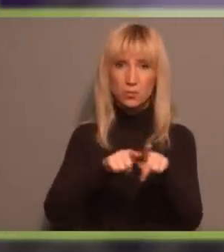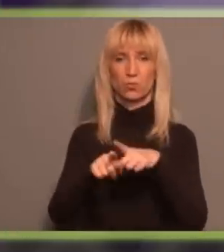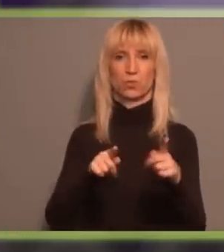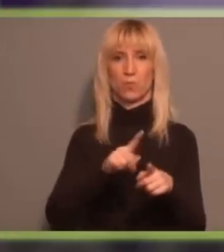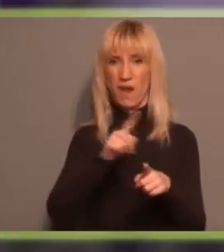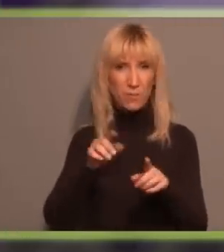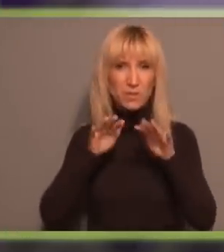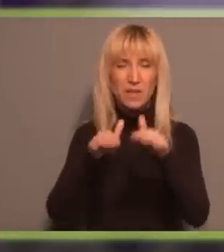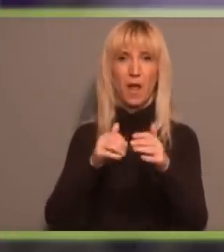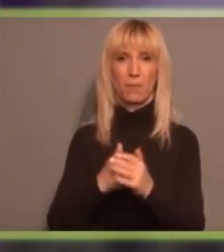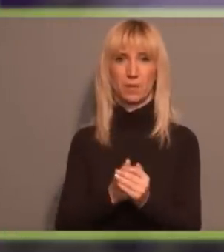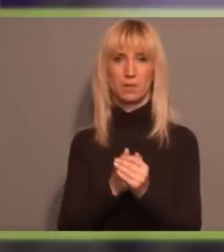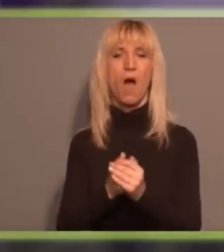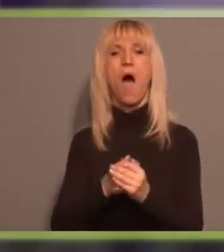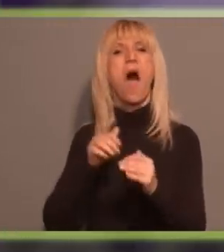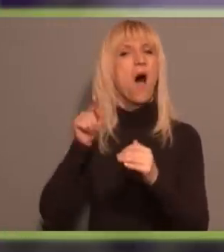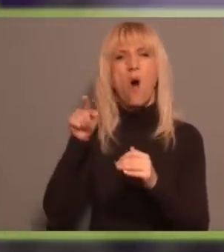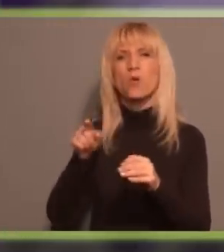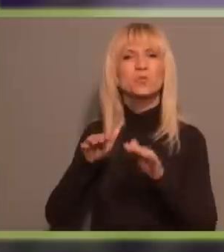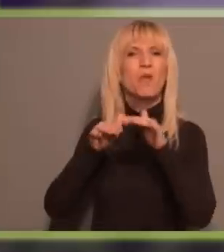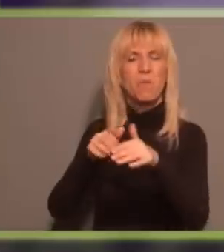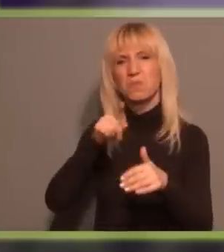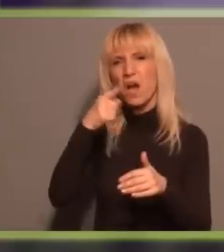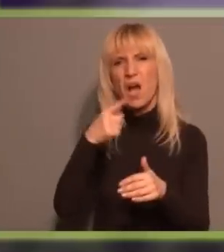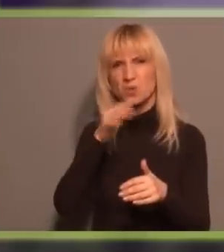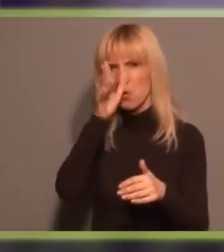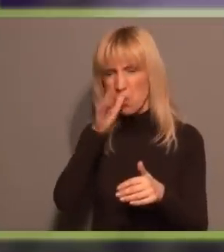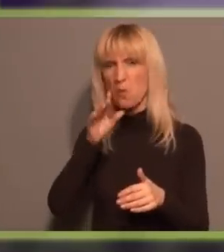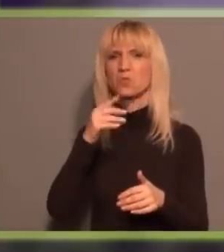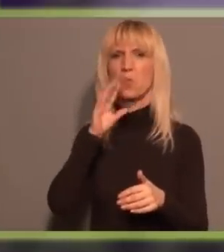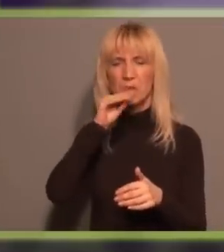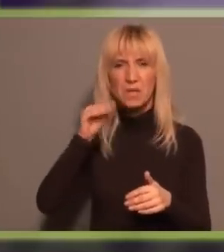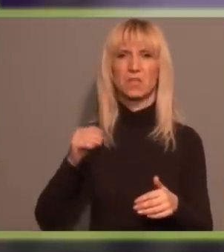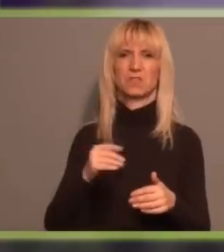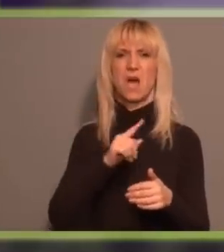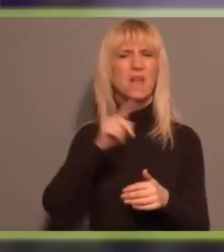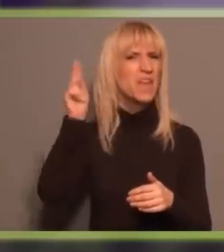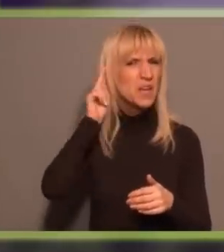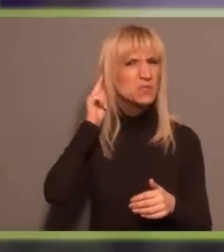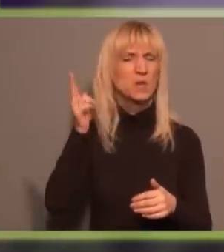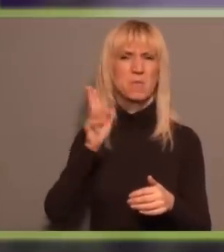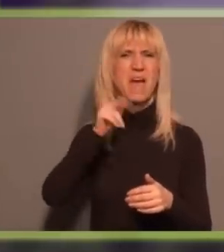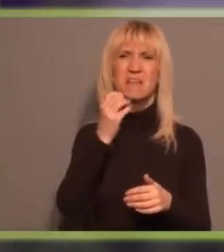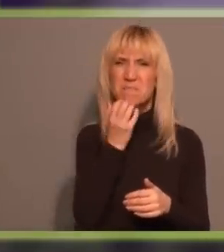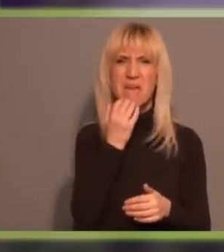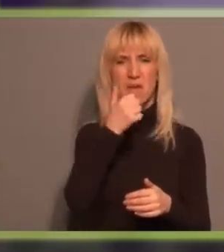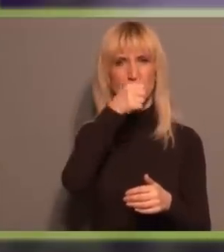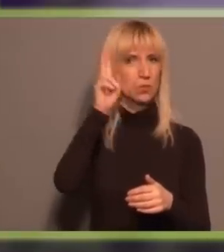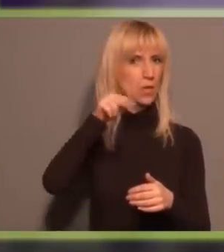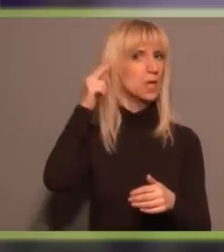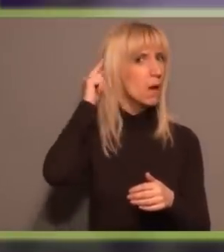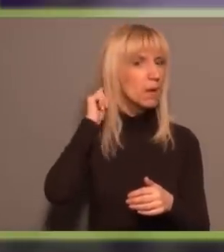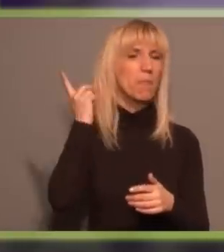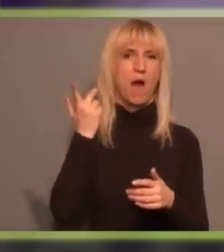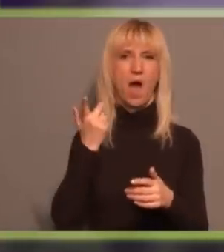su da mene napadaju kao što ja imam rusen glas. Što ja ne čujem, kao mislite da je smešno što imam na